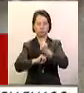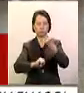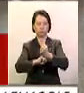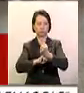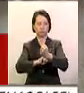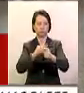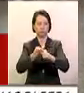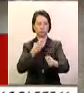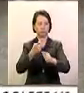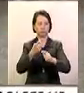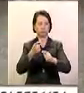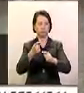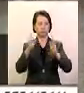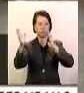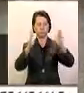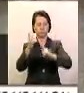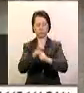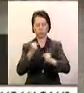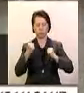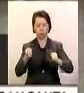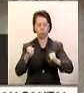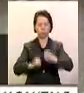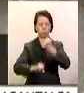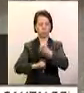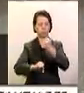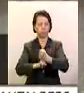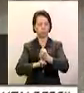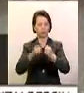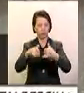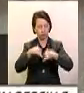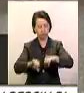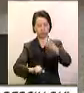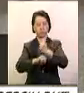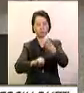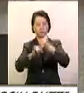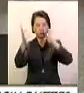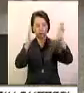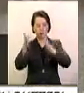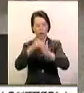Ultras Melaya dan penyokong di Malaysia tetap utuh dan seterusnya kami akan terus menyokong mereka